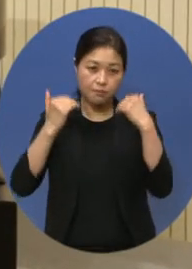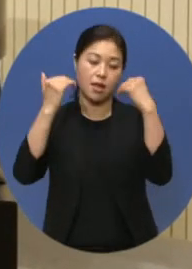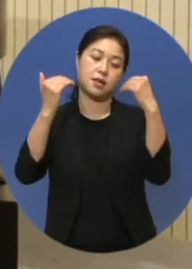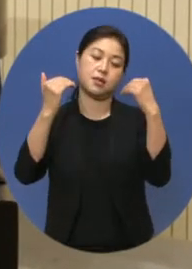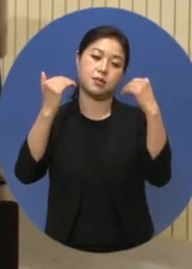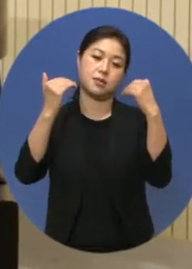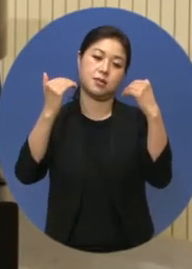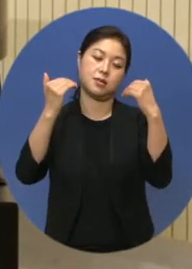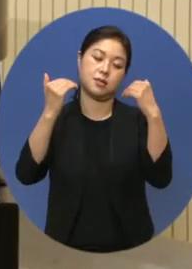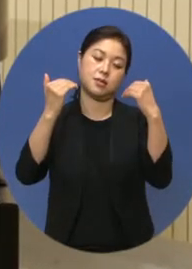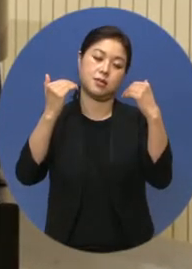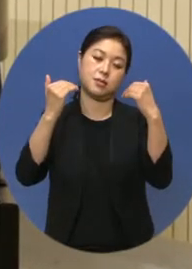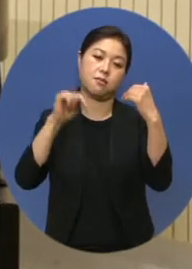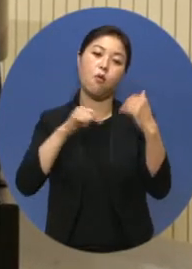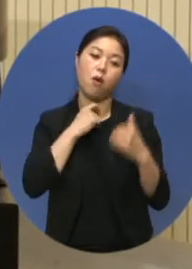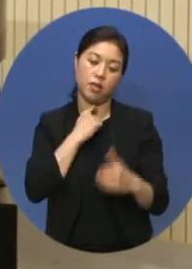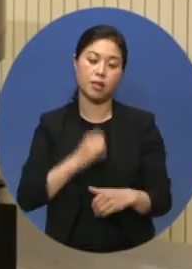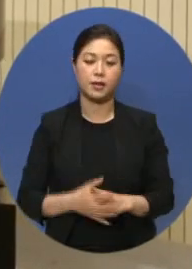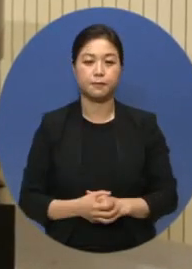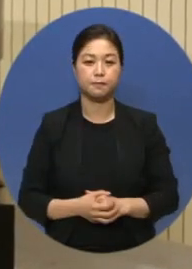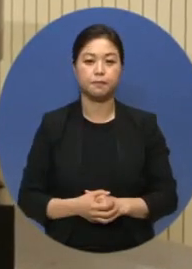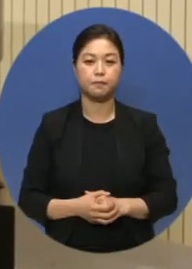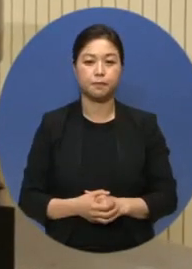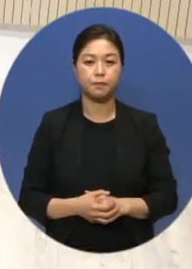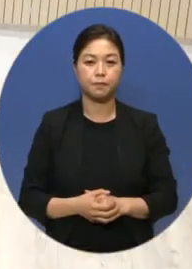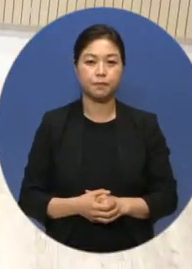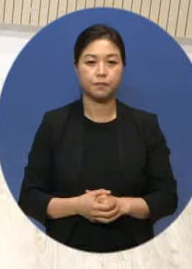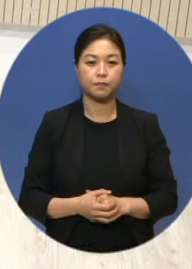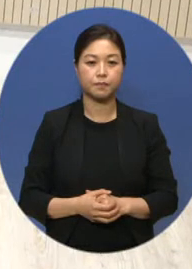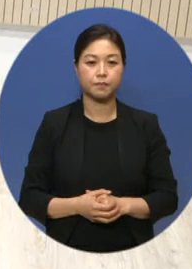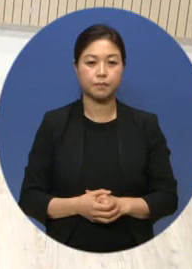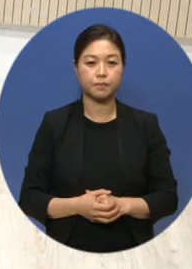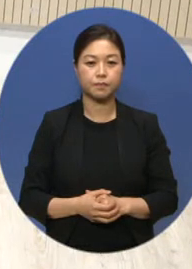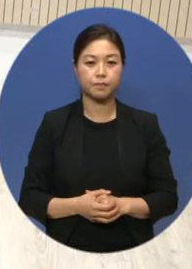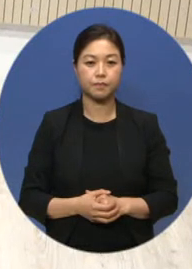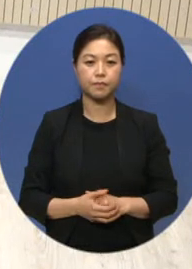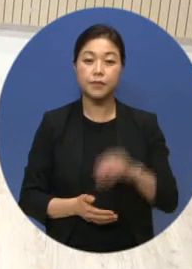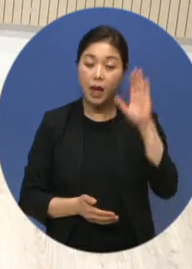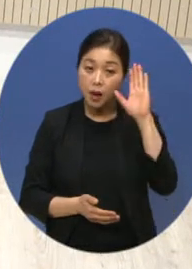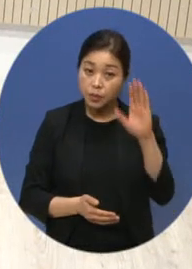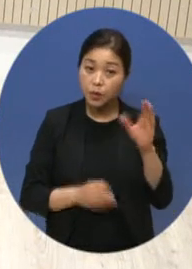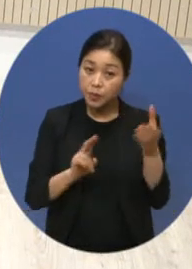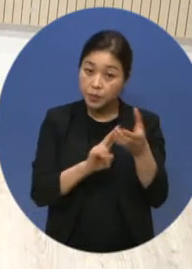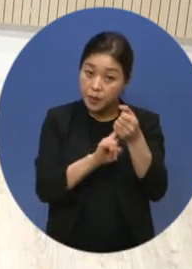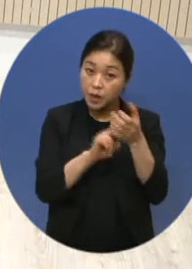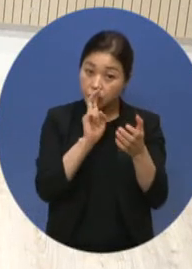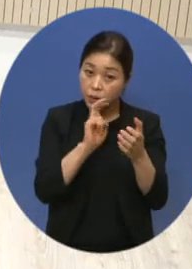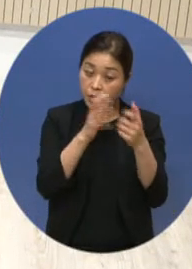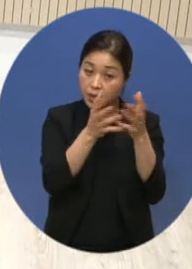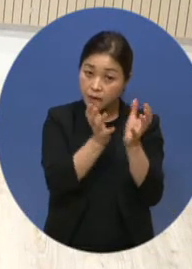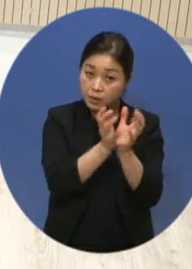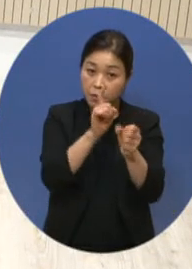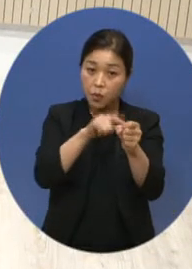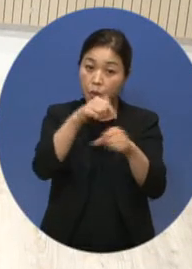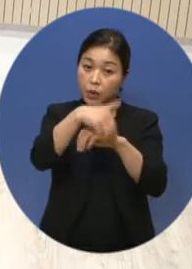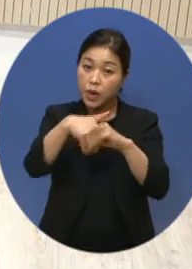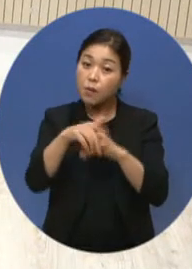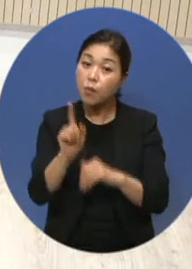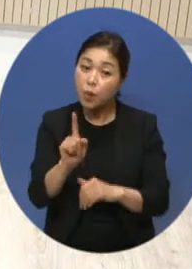있도록 그렇게 되기를 바랍니다. 그 앞으로 미라클 앙상블의 계획이나 목표가 있다면 어떤